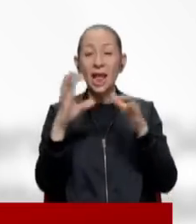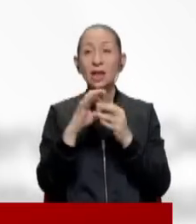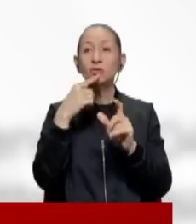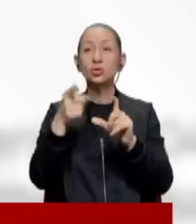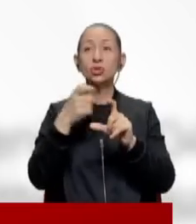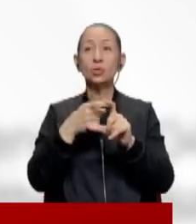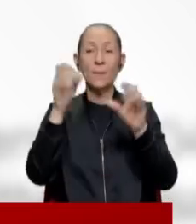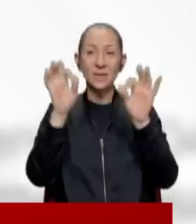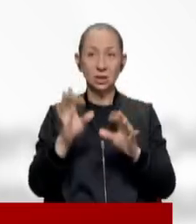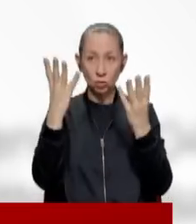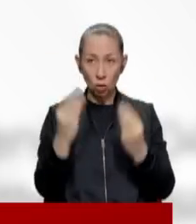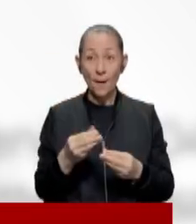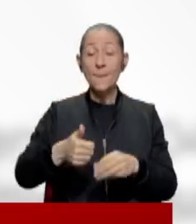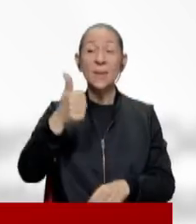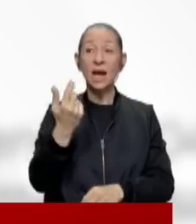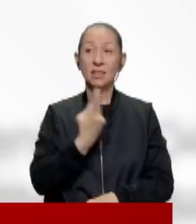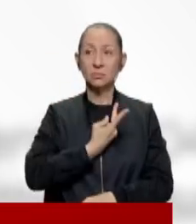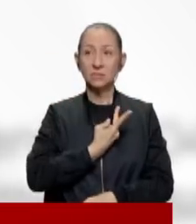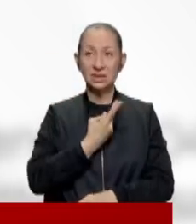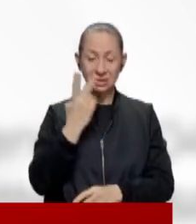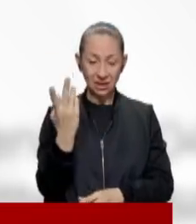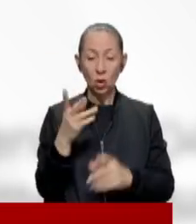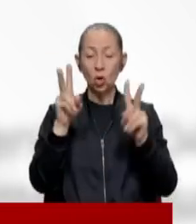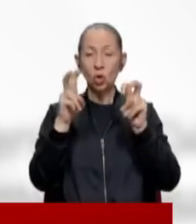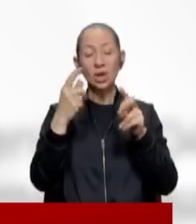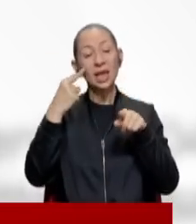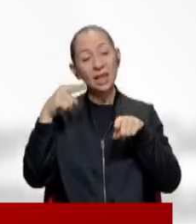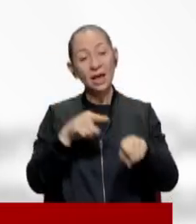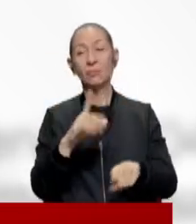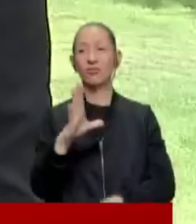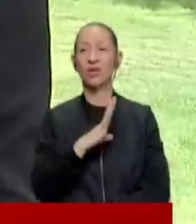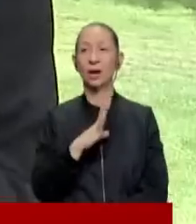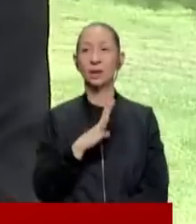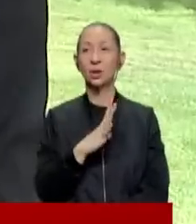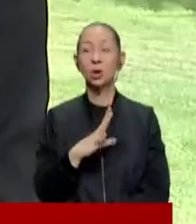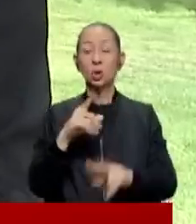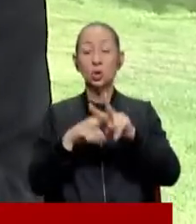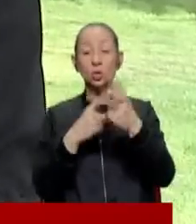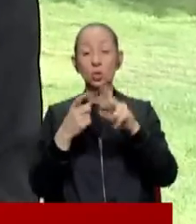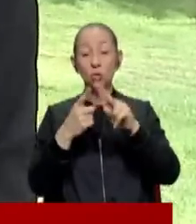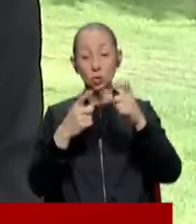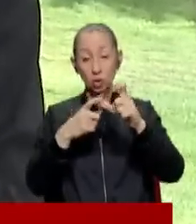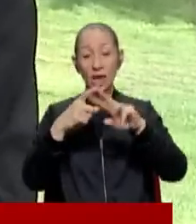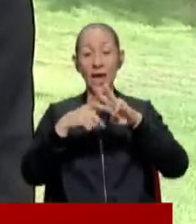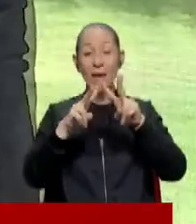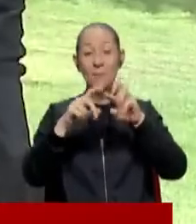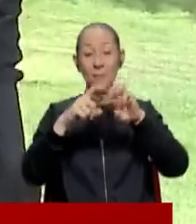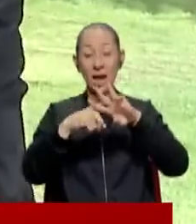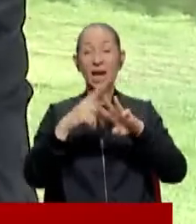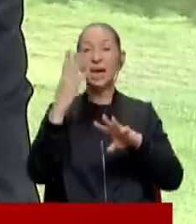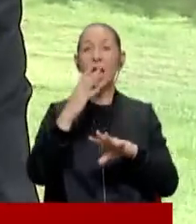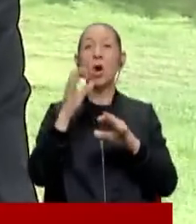soruşturma başlatmış olup bakanlığımız tarafından da konuyu yakından takip edilmektedir Yunus Emre Karaosmanoğlu